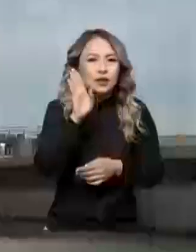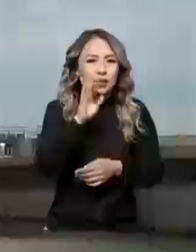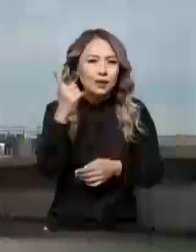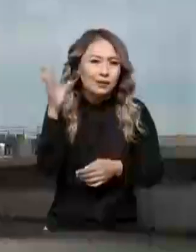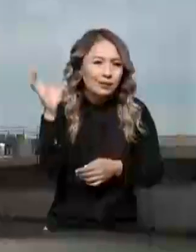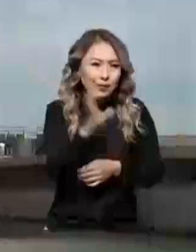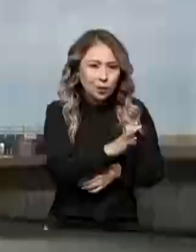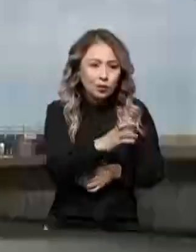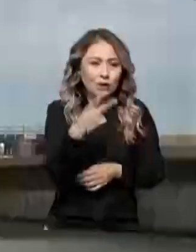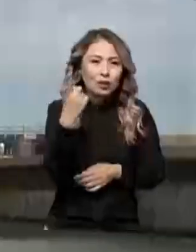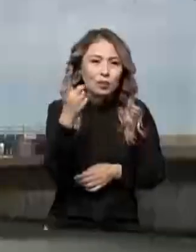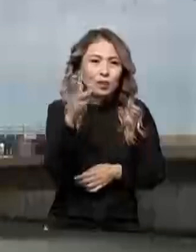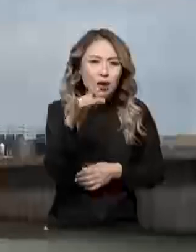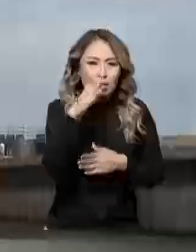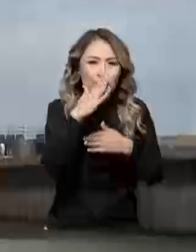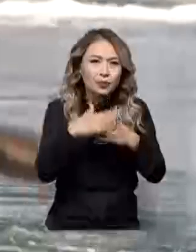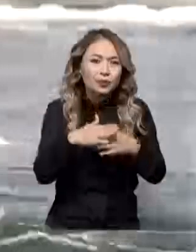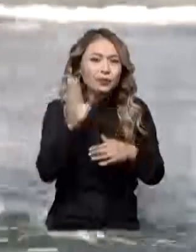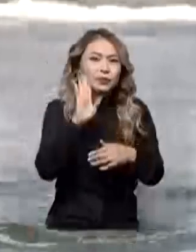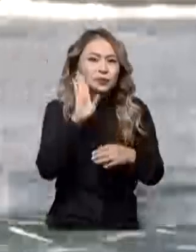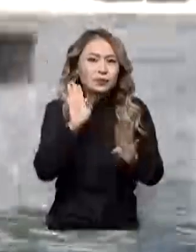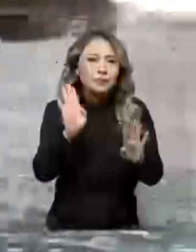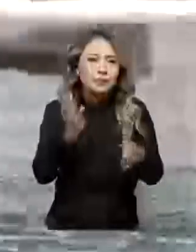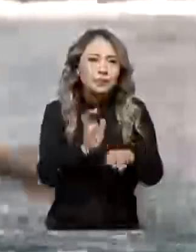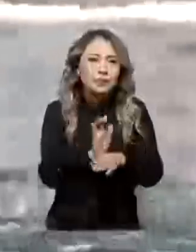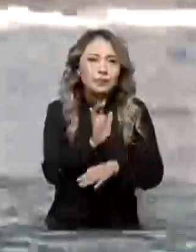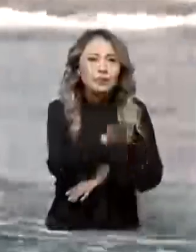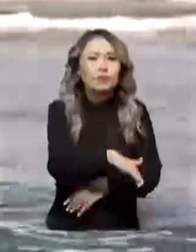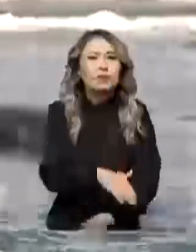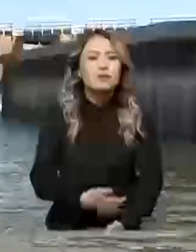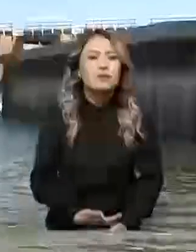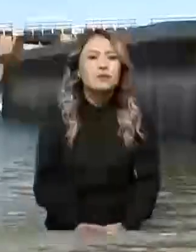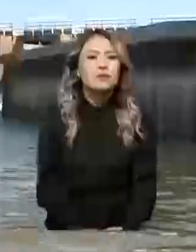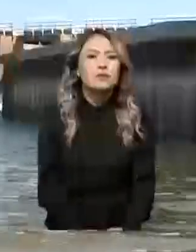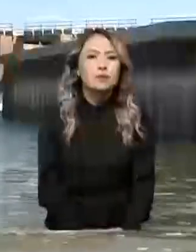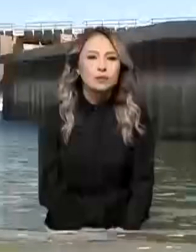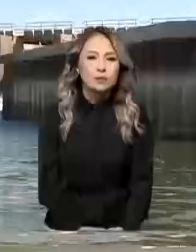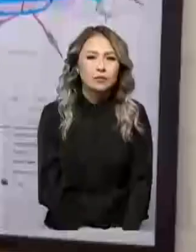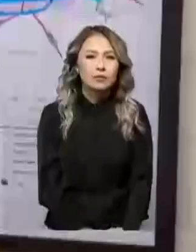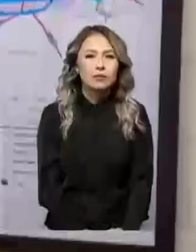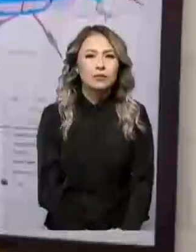болады және 1 миллиардқа жоқ текше метр су жіберіледі деп келіскен.